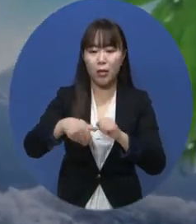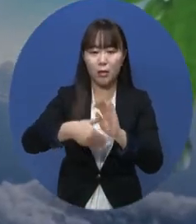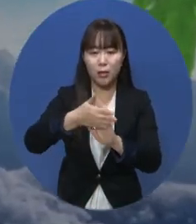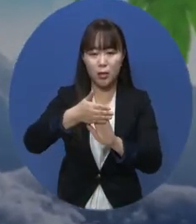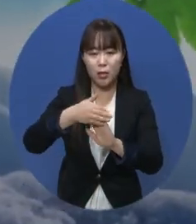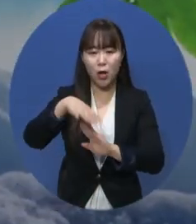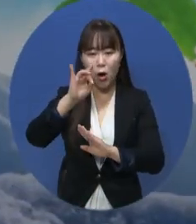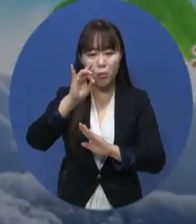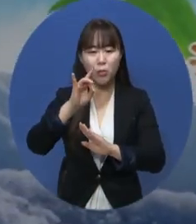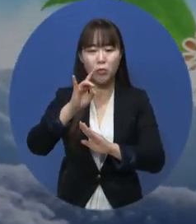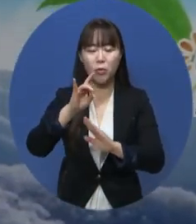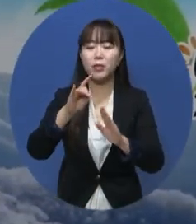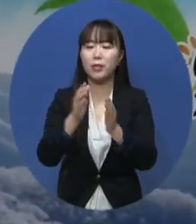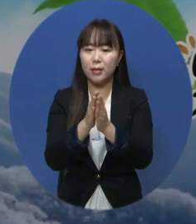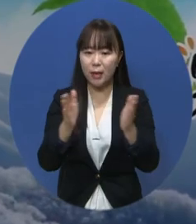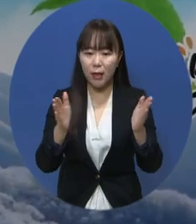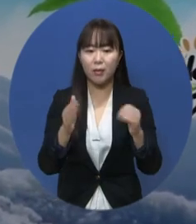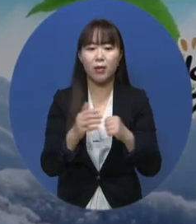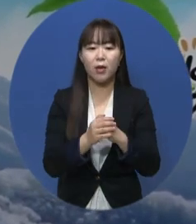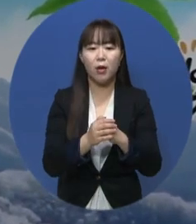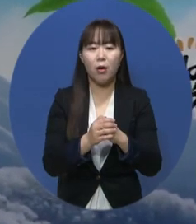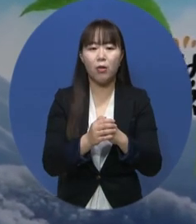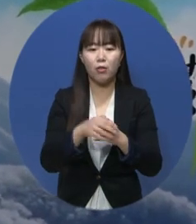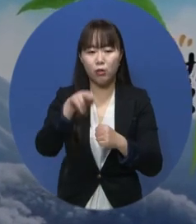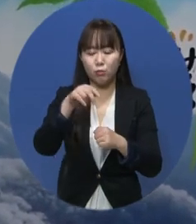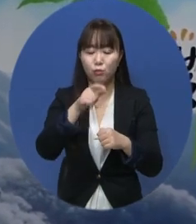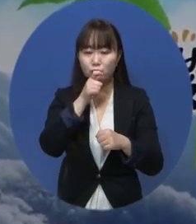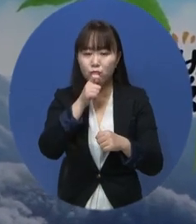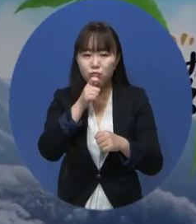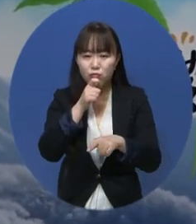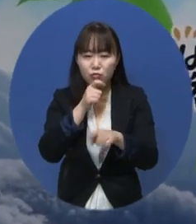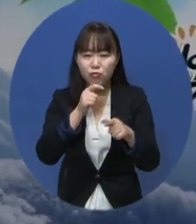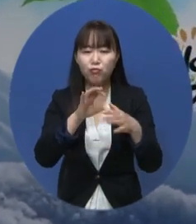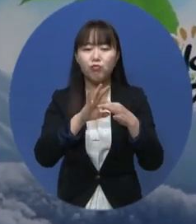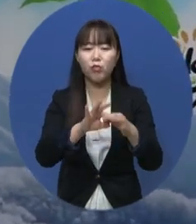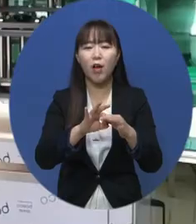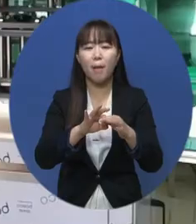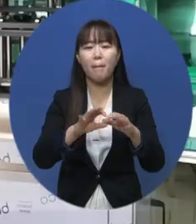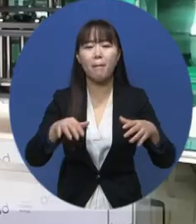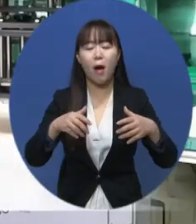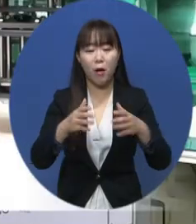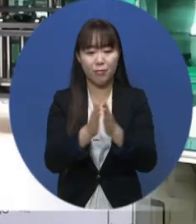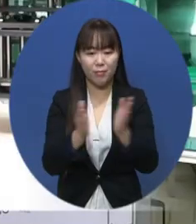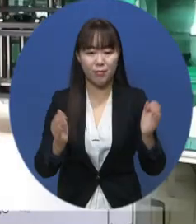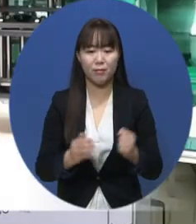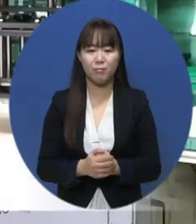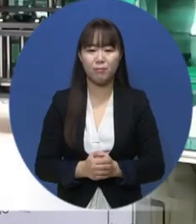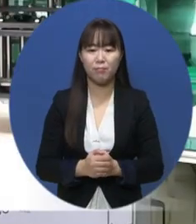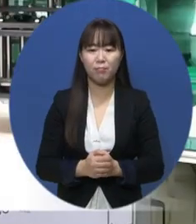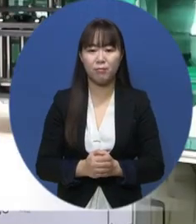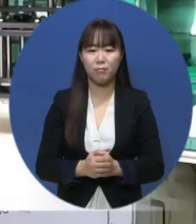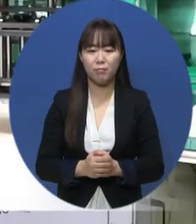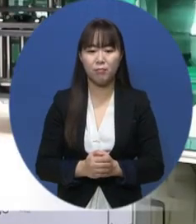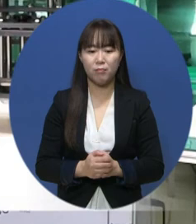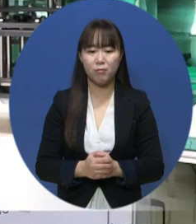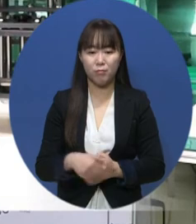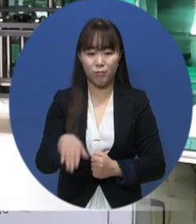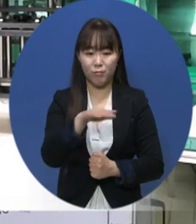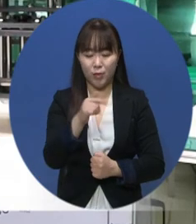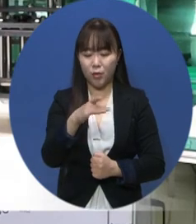채취 작업을 시작해 수액 산업에 바람을 일으켰습니다. 우리 채취 농가